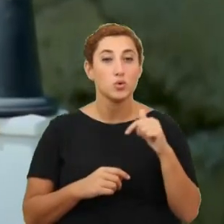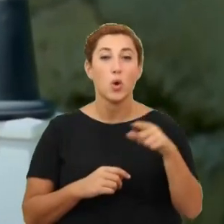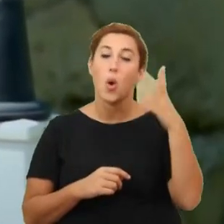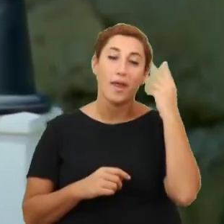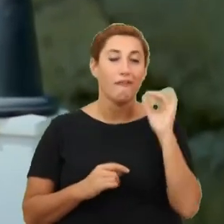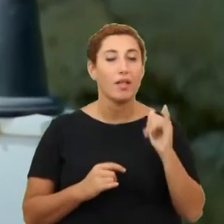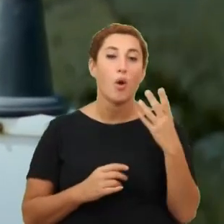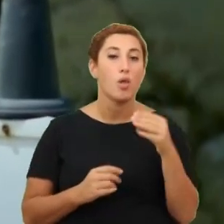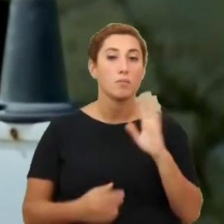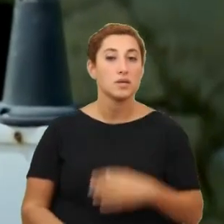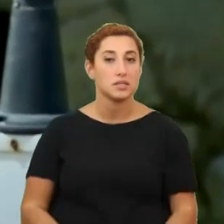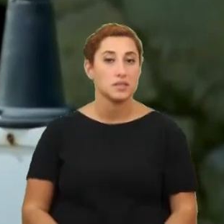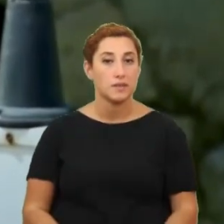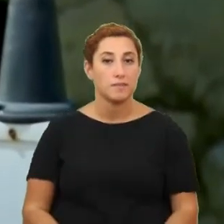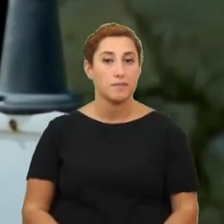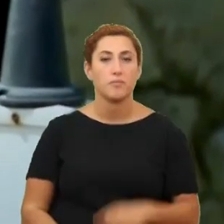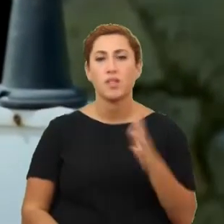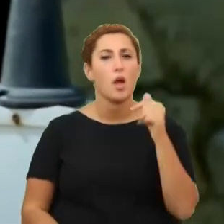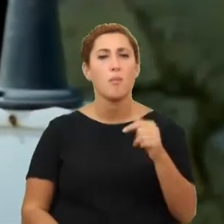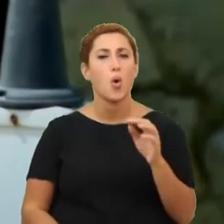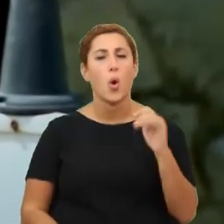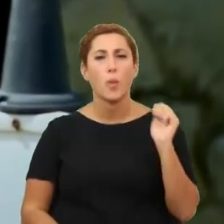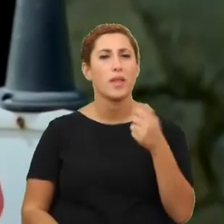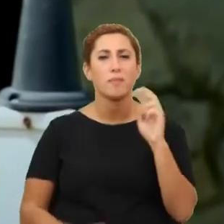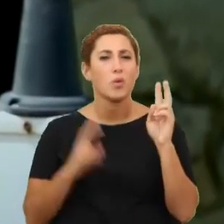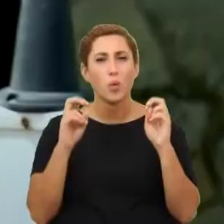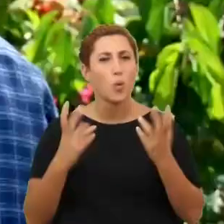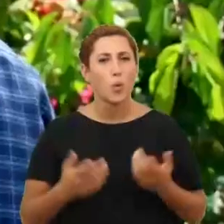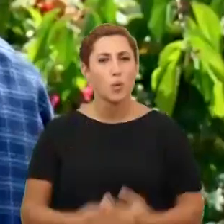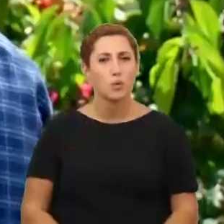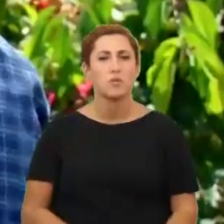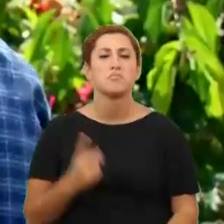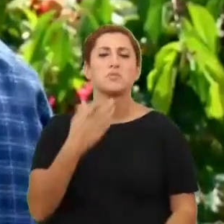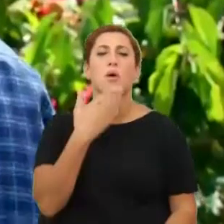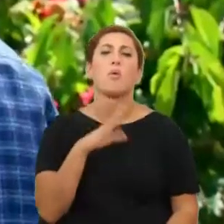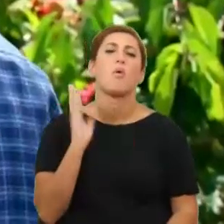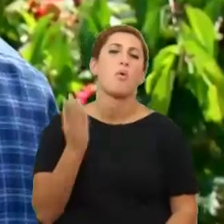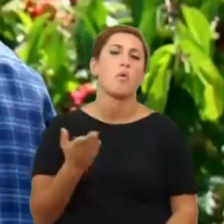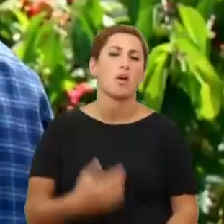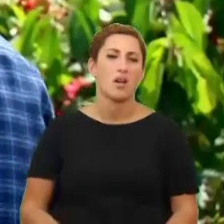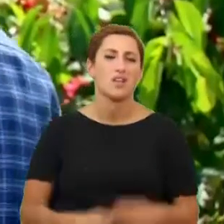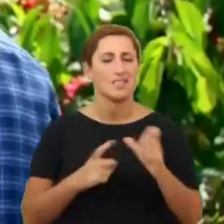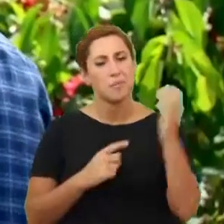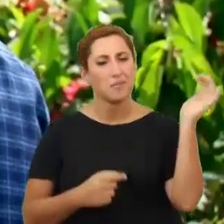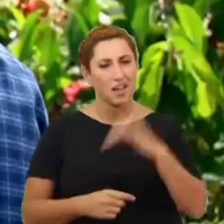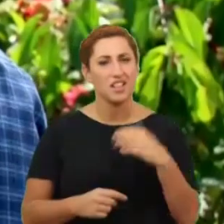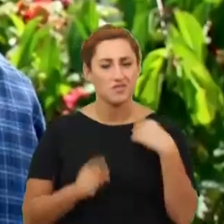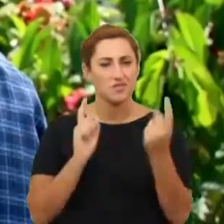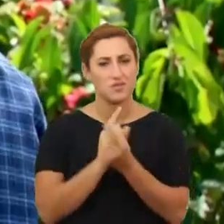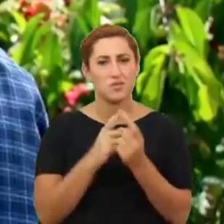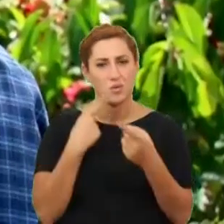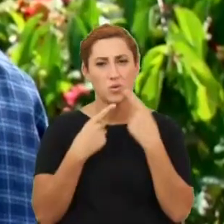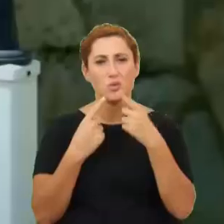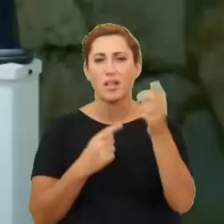fena olmaz. Neymiş bu önemli mesele Nura? Bir şey yok ya. Sarp gelince